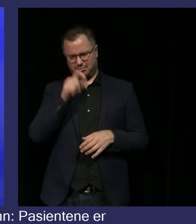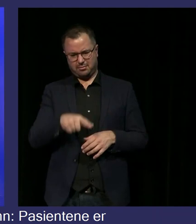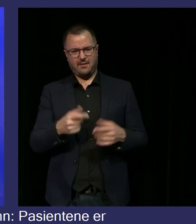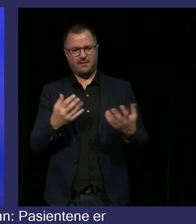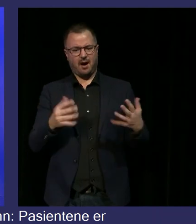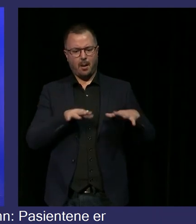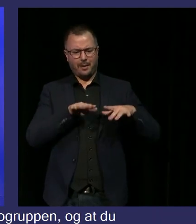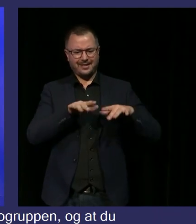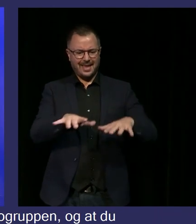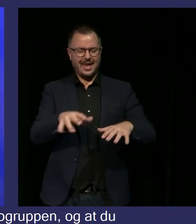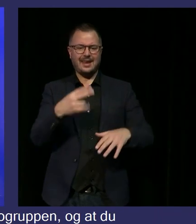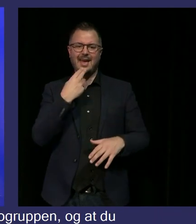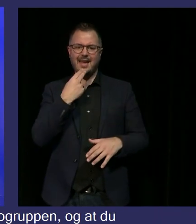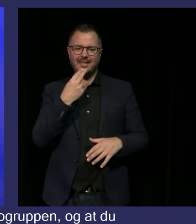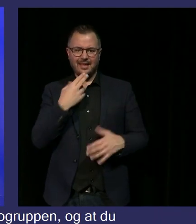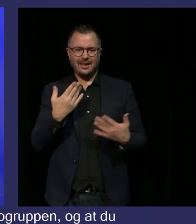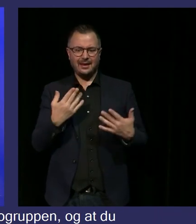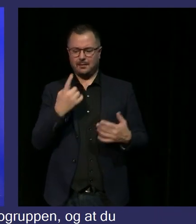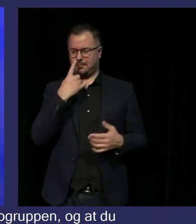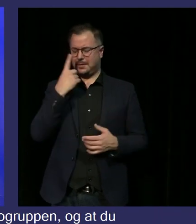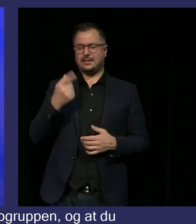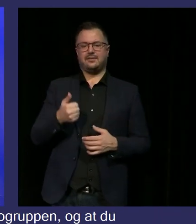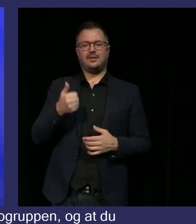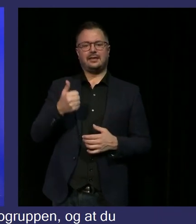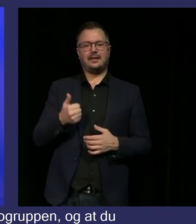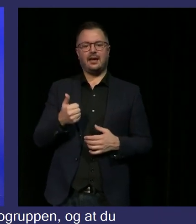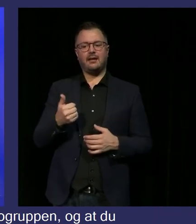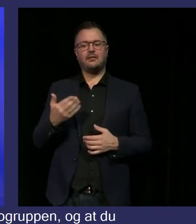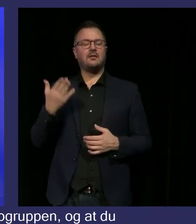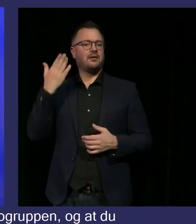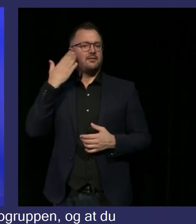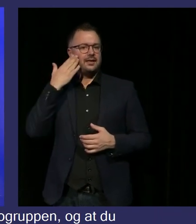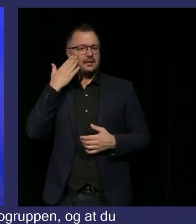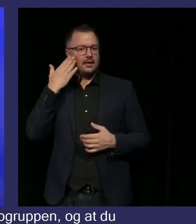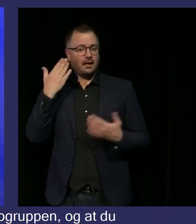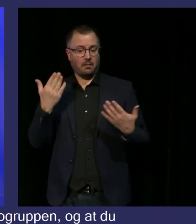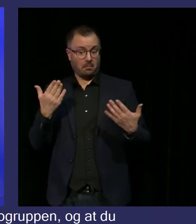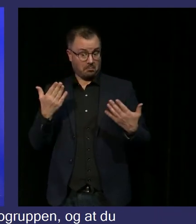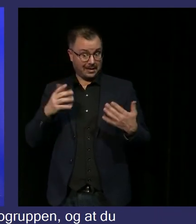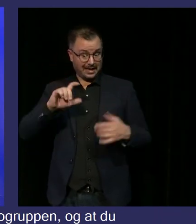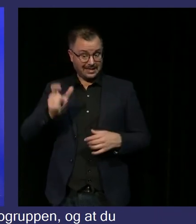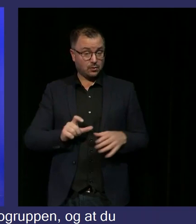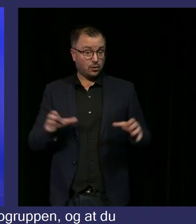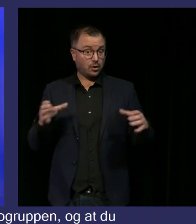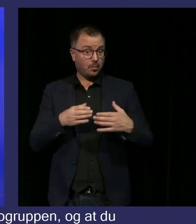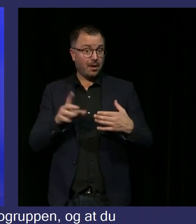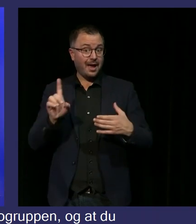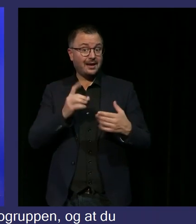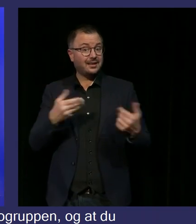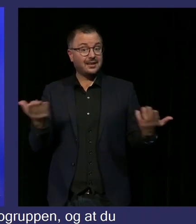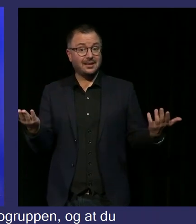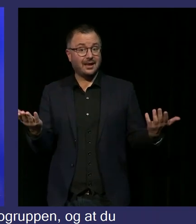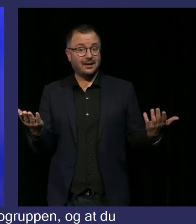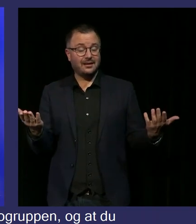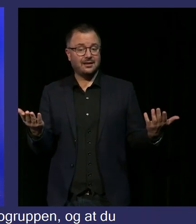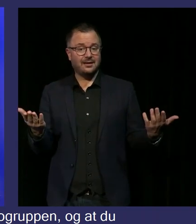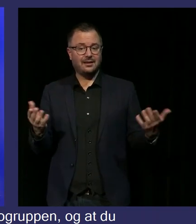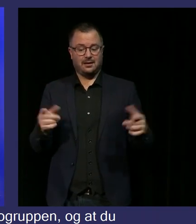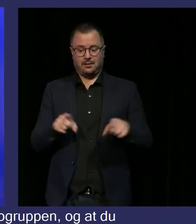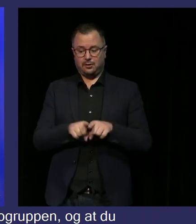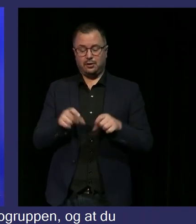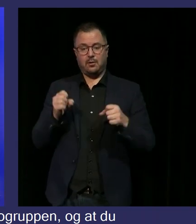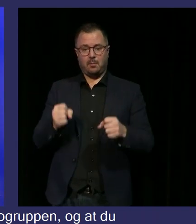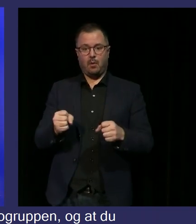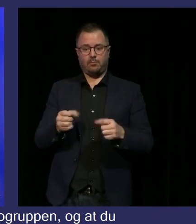bakterien heter egentlig. Det viktigste jo at du vet om du I risikogruppen, og at du da må teste